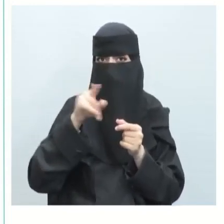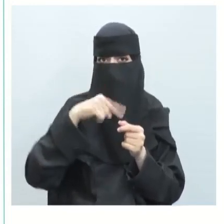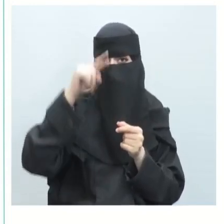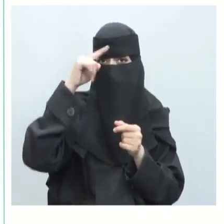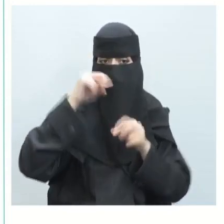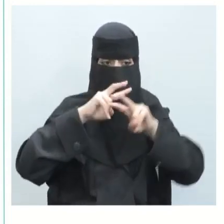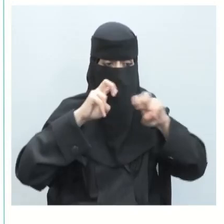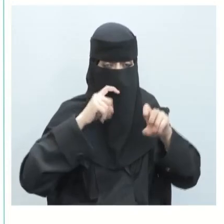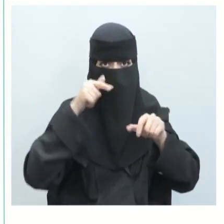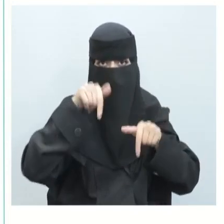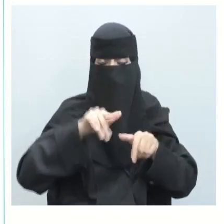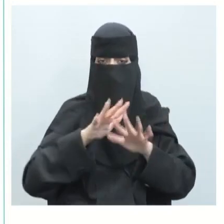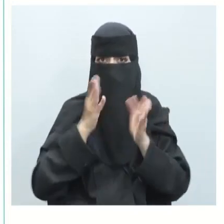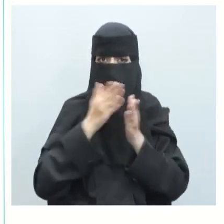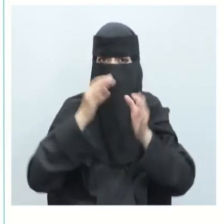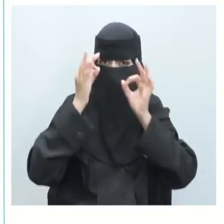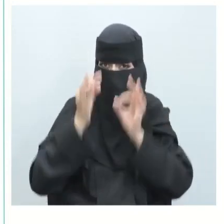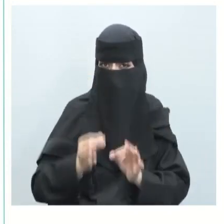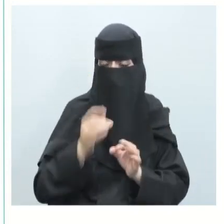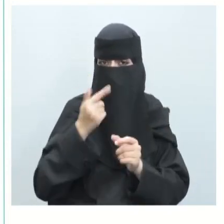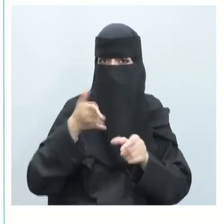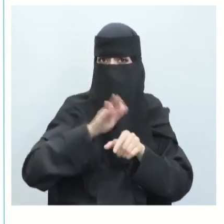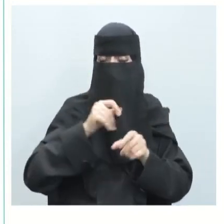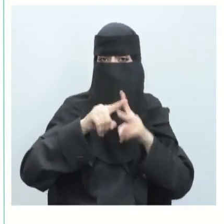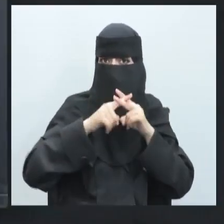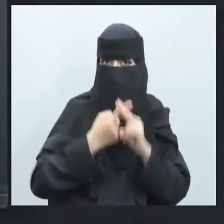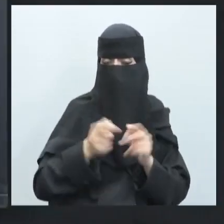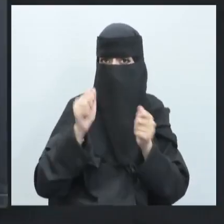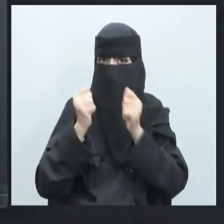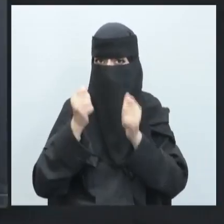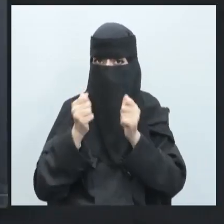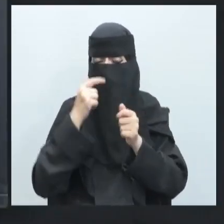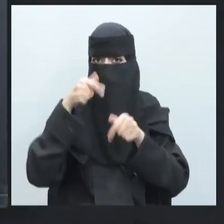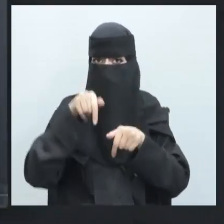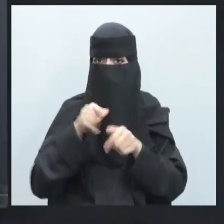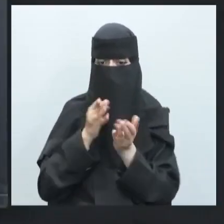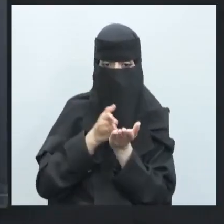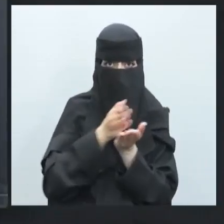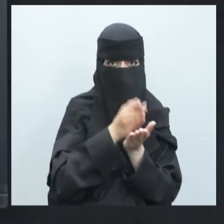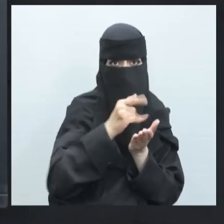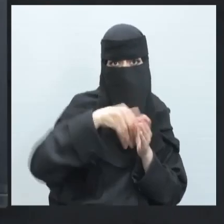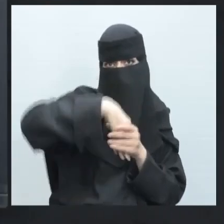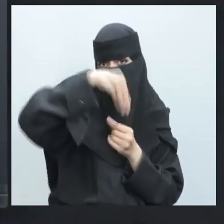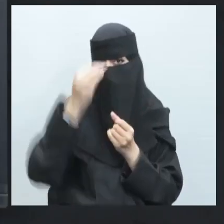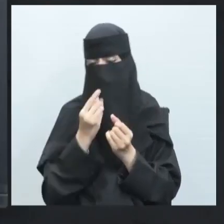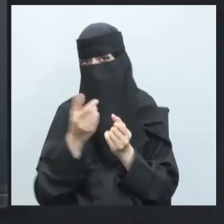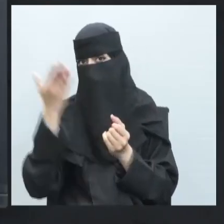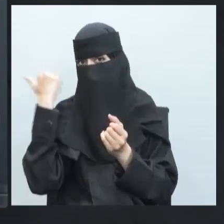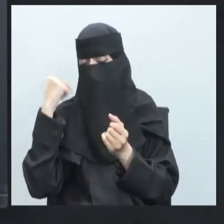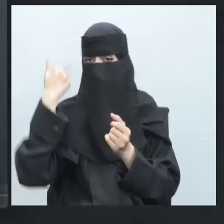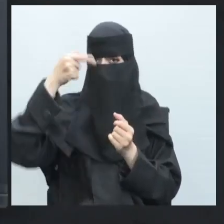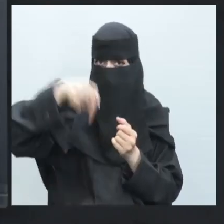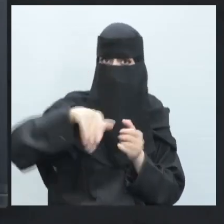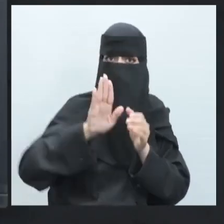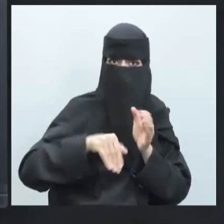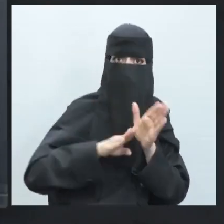او بحثنا بشكل دقيق عن صناعه السيارات لو نظرنا في خطوط الانتاج سابقا وحديثا نجد